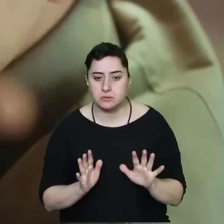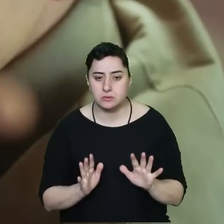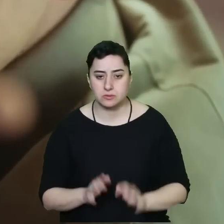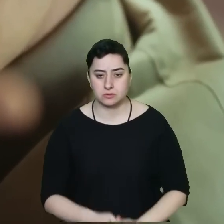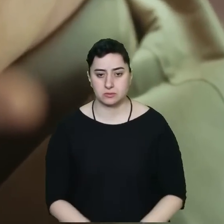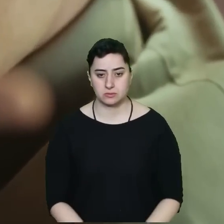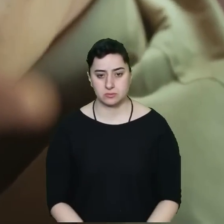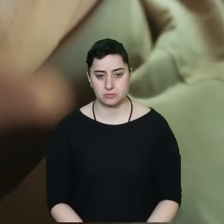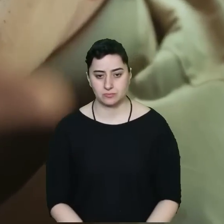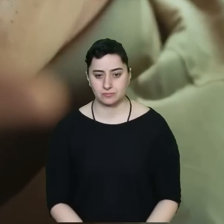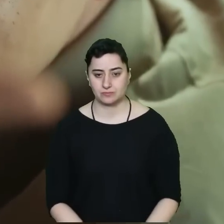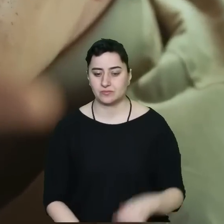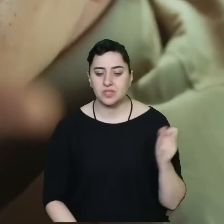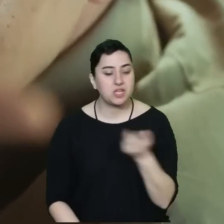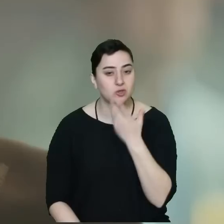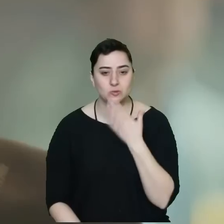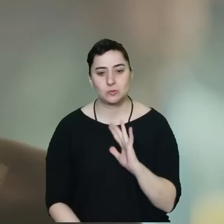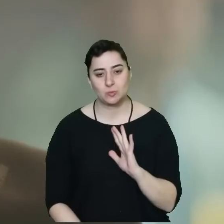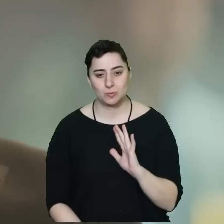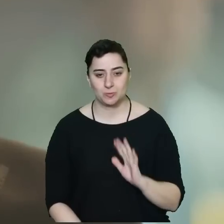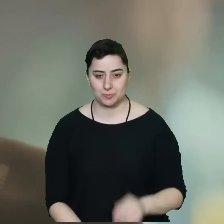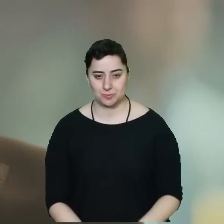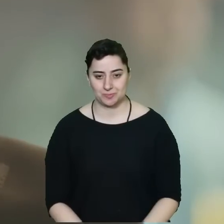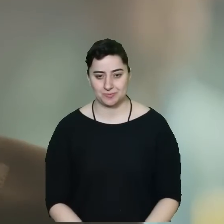kaldırdığı parmağına bakıyor. Kaçarın yoktur.